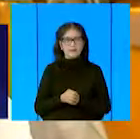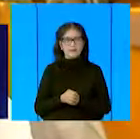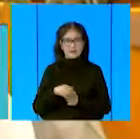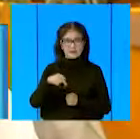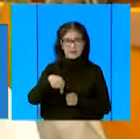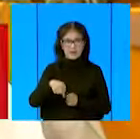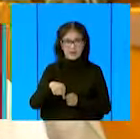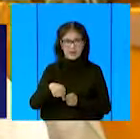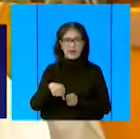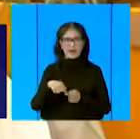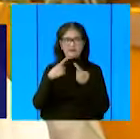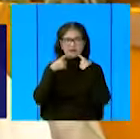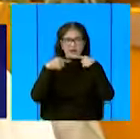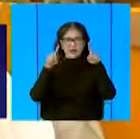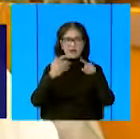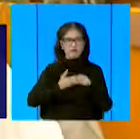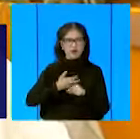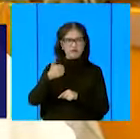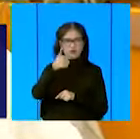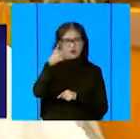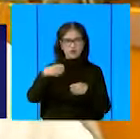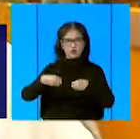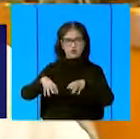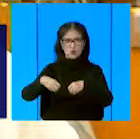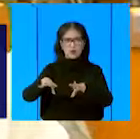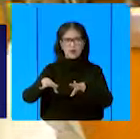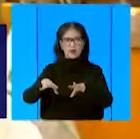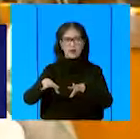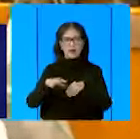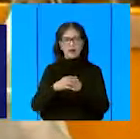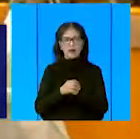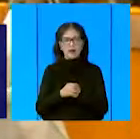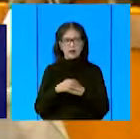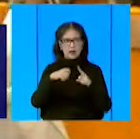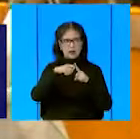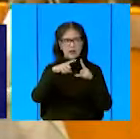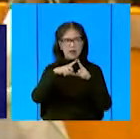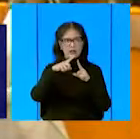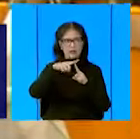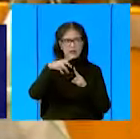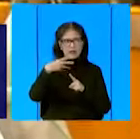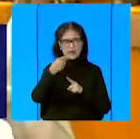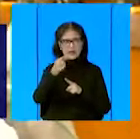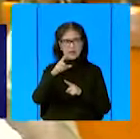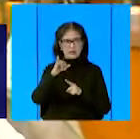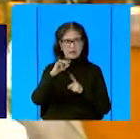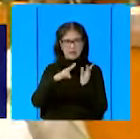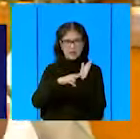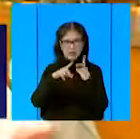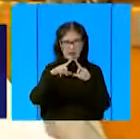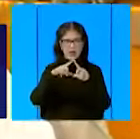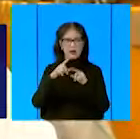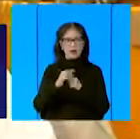lagi favorit ya di sini, panda sama ketelia, katelia. Okay. Mm-hmm. Kalau panda kan